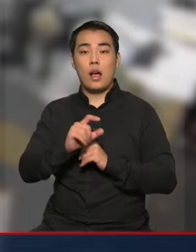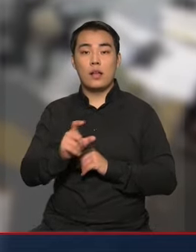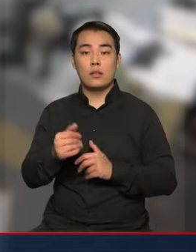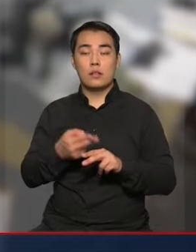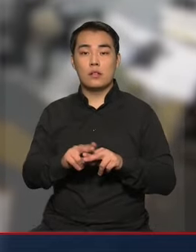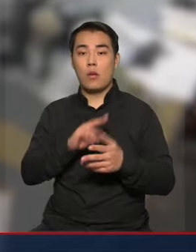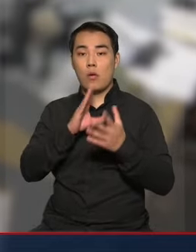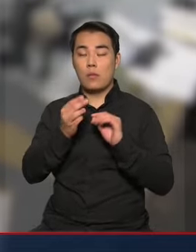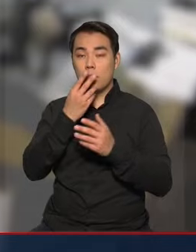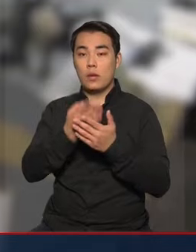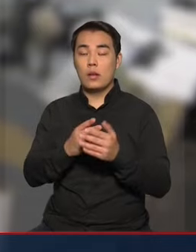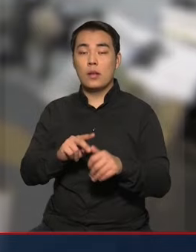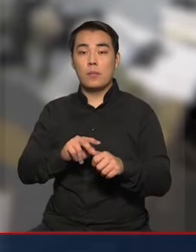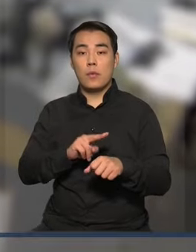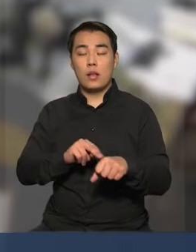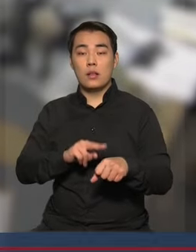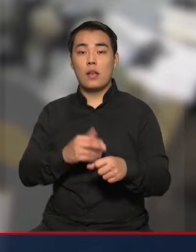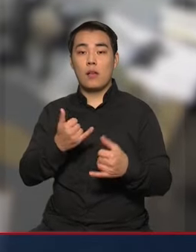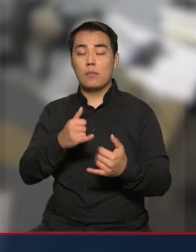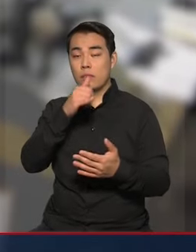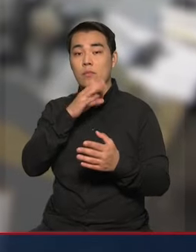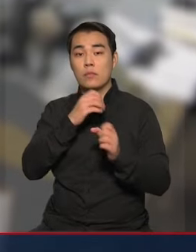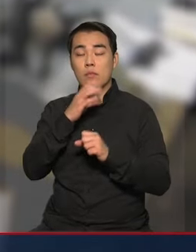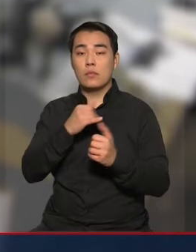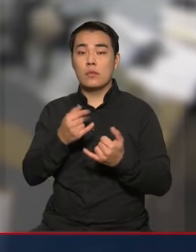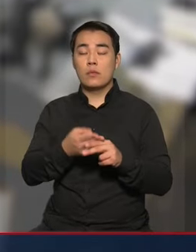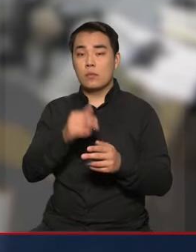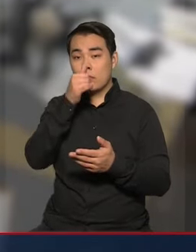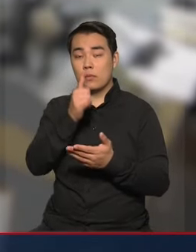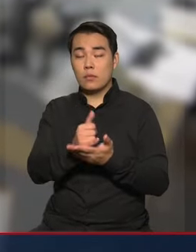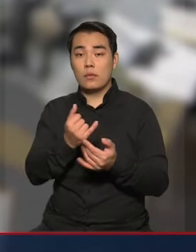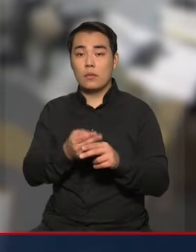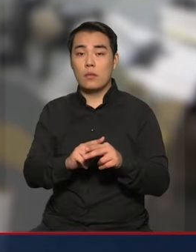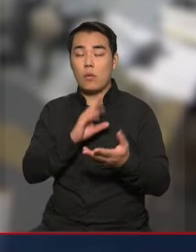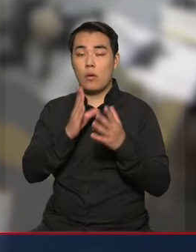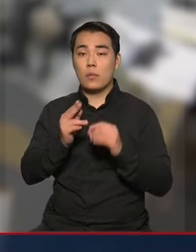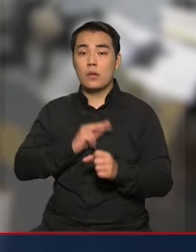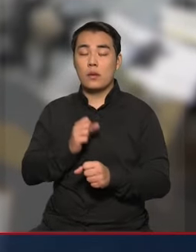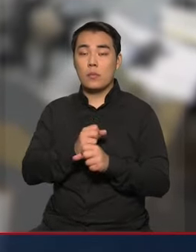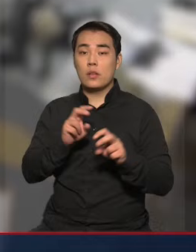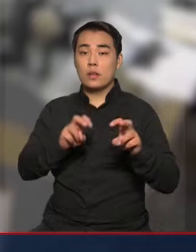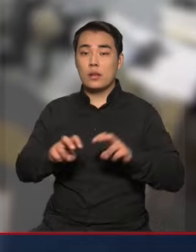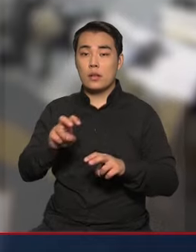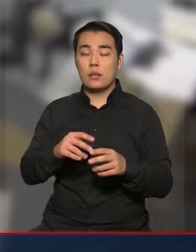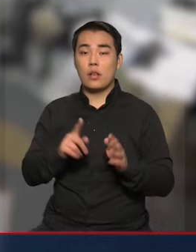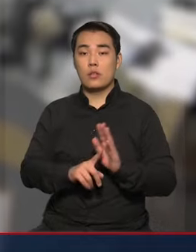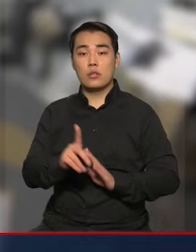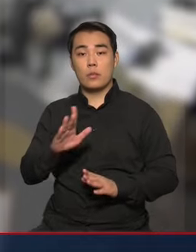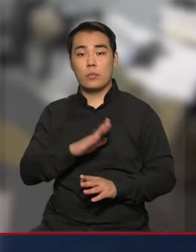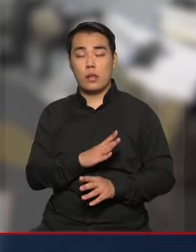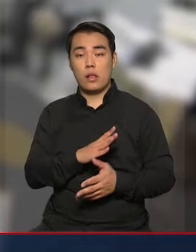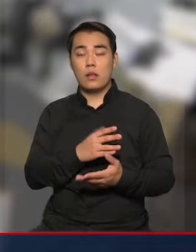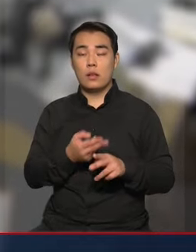азаматтардың мүлкінің сақталуын қамтамасыз ету және қылмыстардың алдын алу бойынша профилактикалық іс-шаралар жүргізілді.